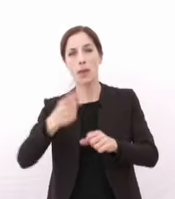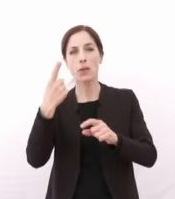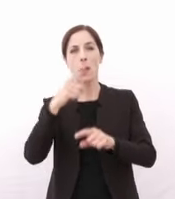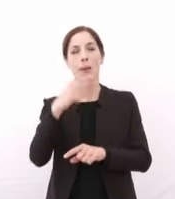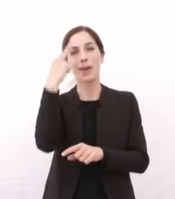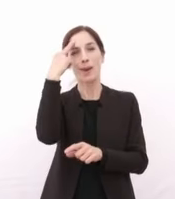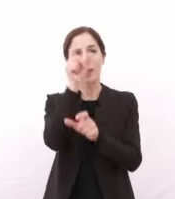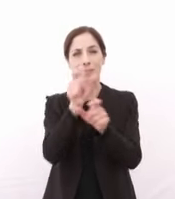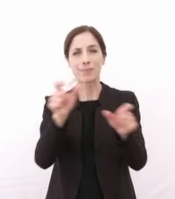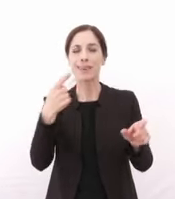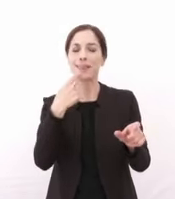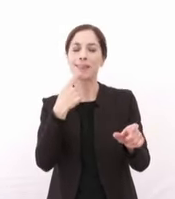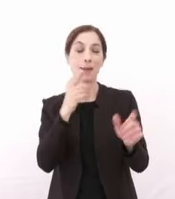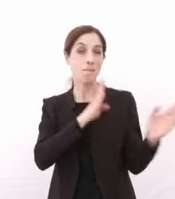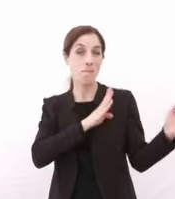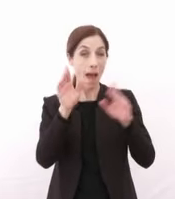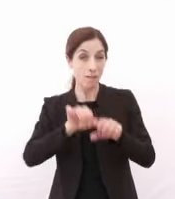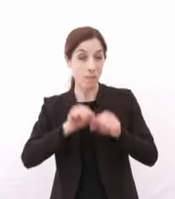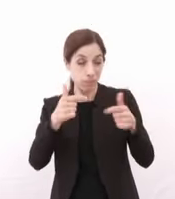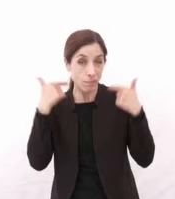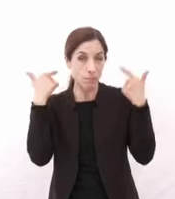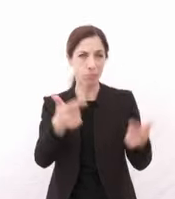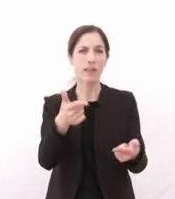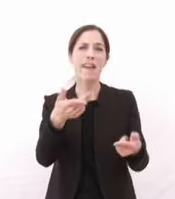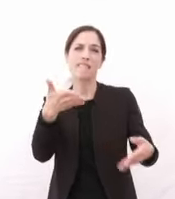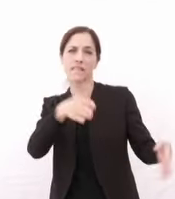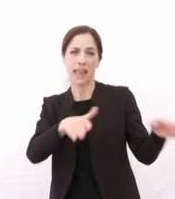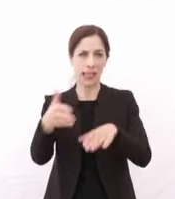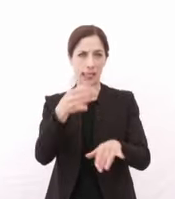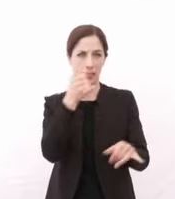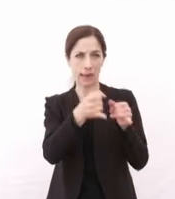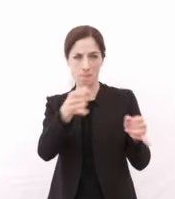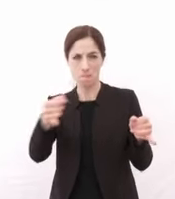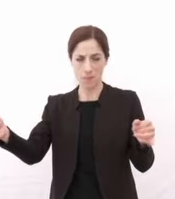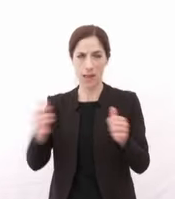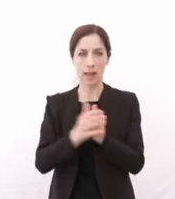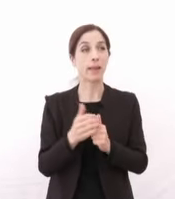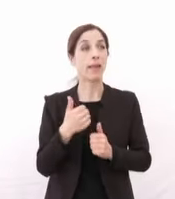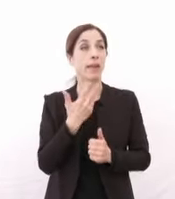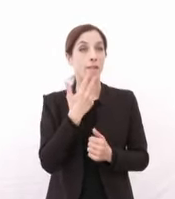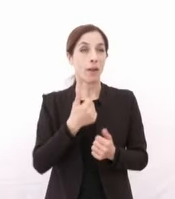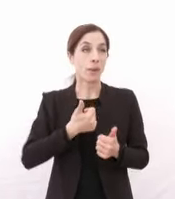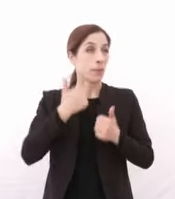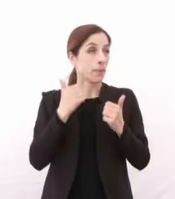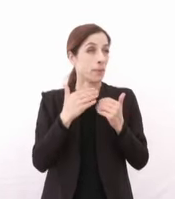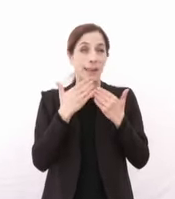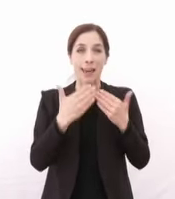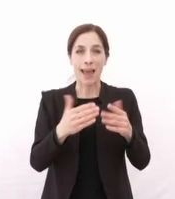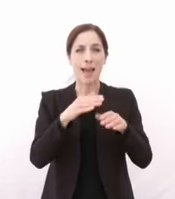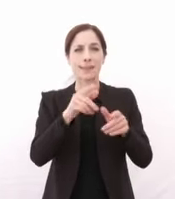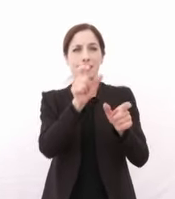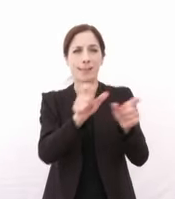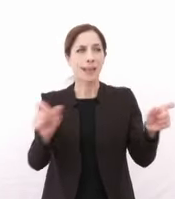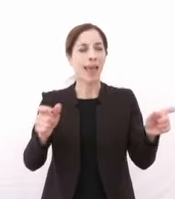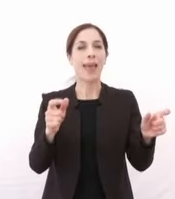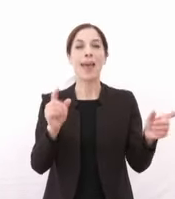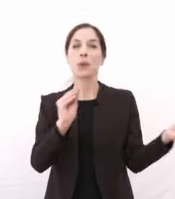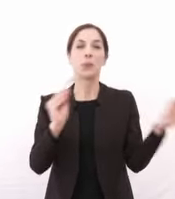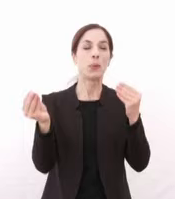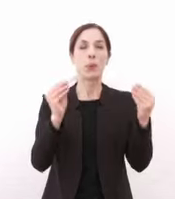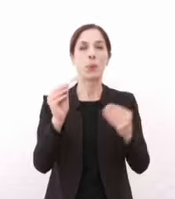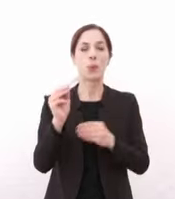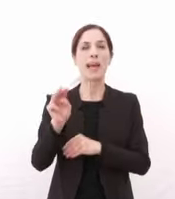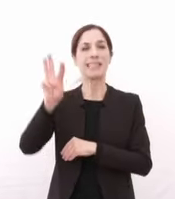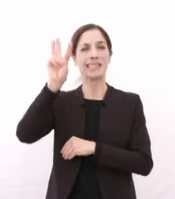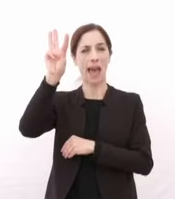vittime delle mafie. E prima di tutto voglio ringraziare i tanti ragazzi scout che sono accanto a noi, che ci